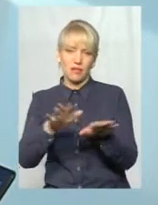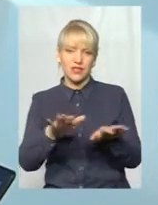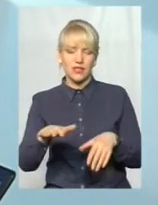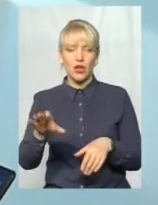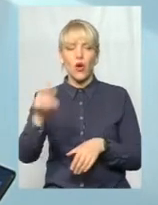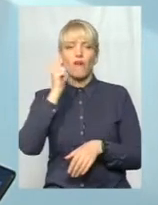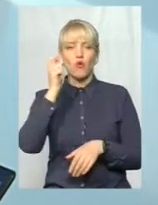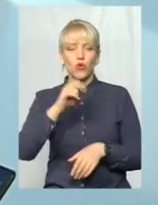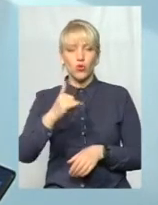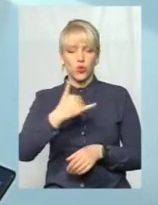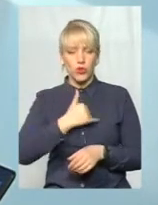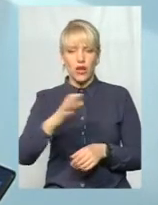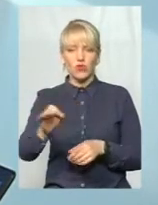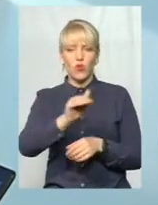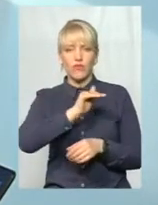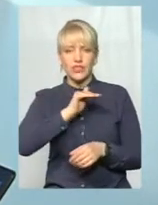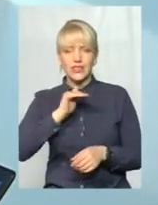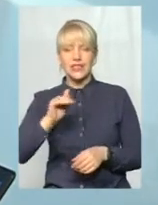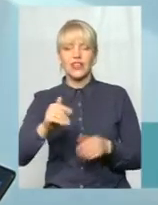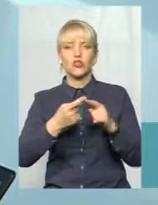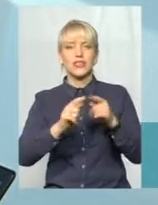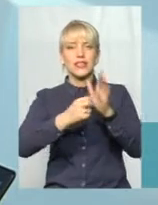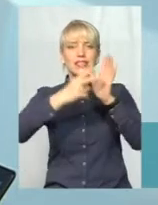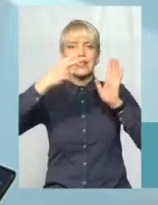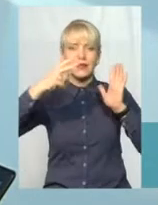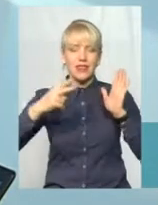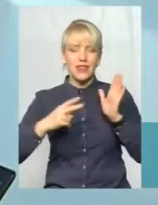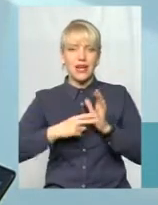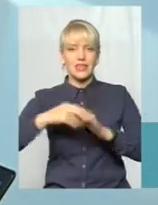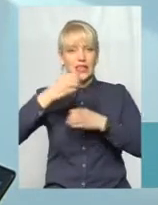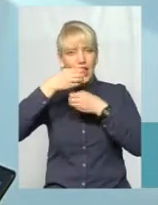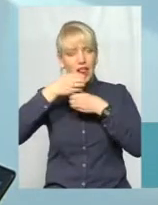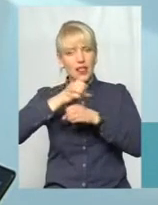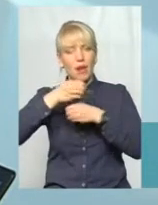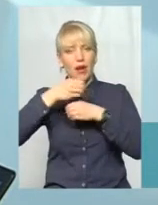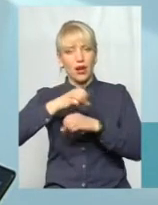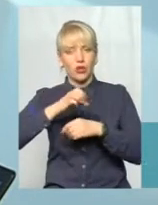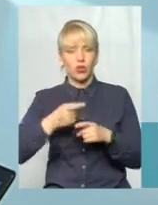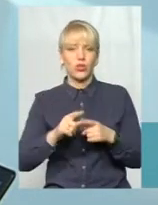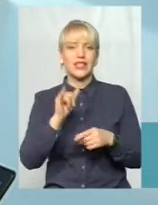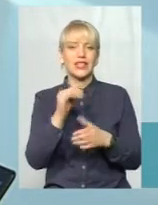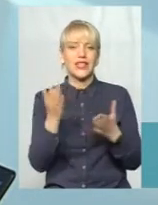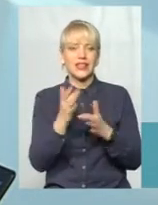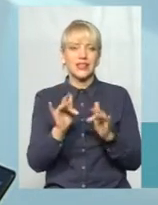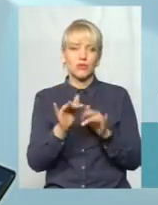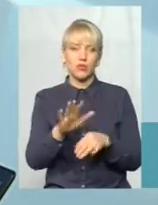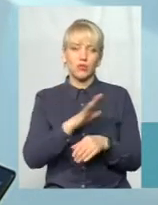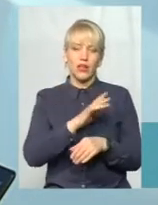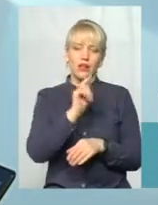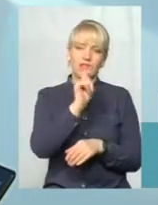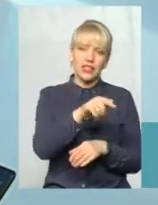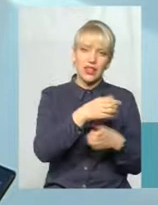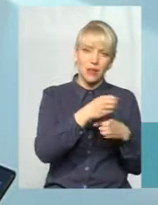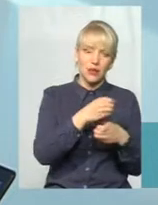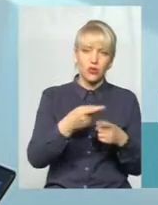то ще я знав, ну, на кінець 2017 року це було 17 лабораторій. І я більше, чим впевнений, що певна якась процедура була в тій лабораторії, в тій